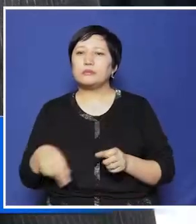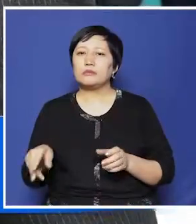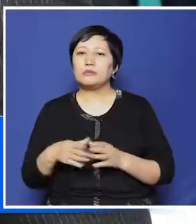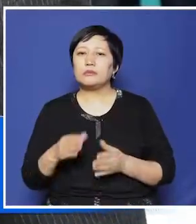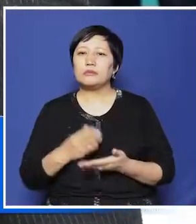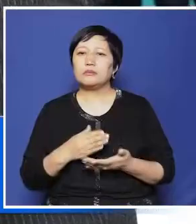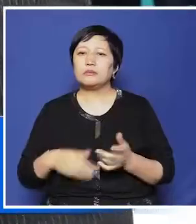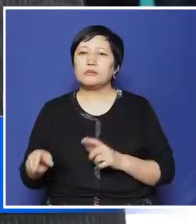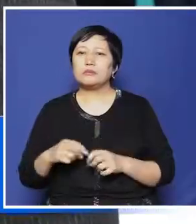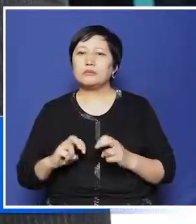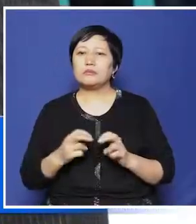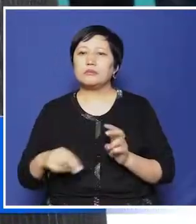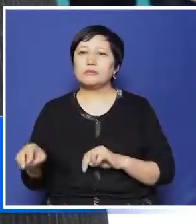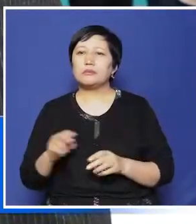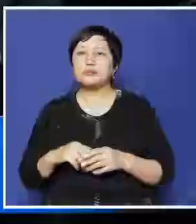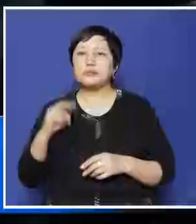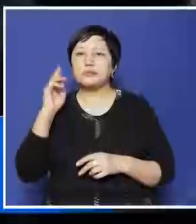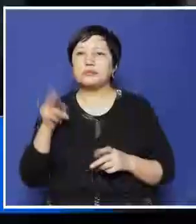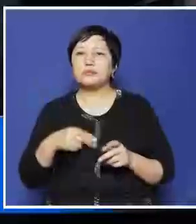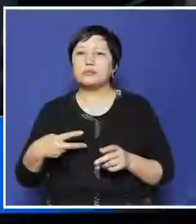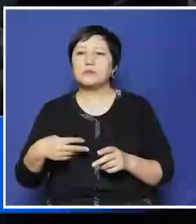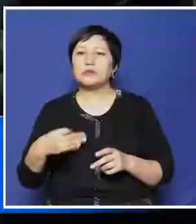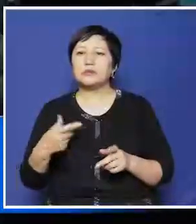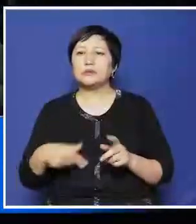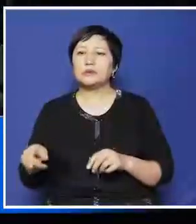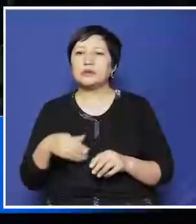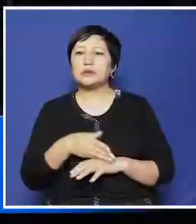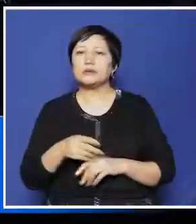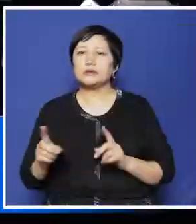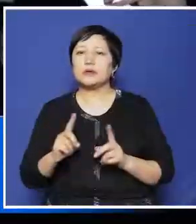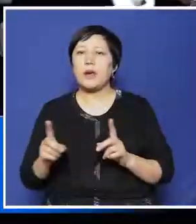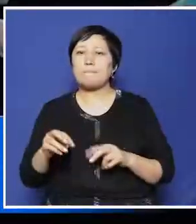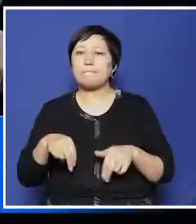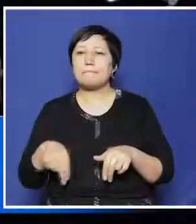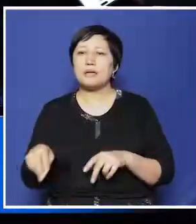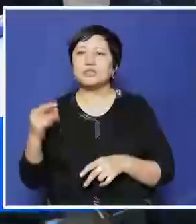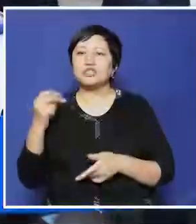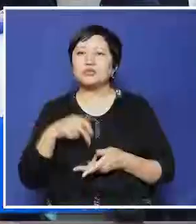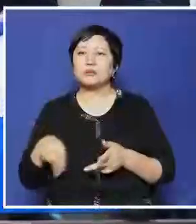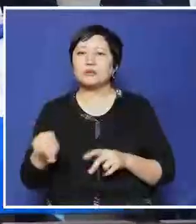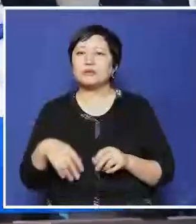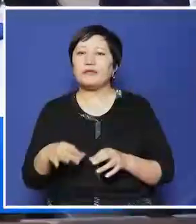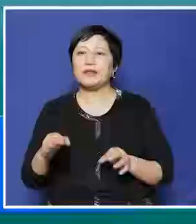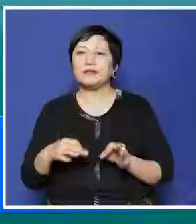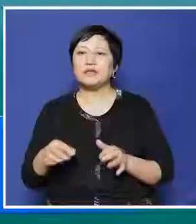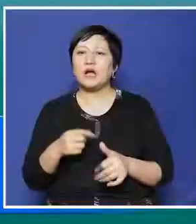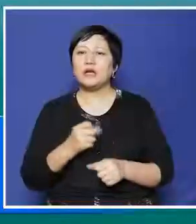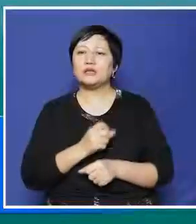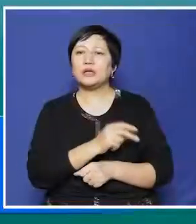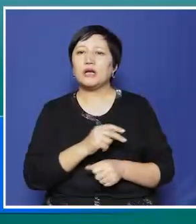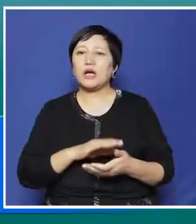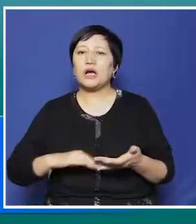барынша мүмкіндік туына себеп жасасақ деген ойдамыз. 25-ші съезге қатысқан партияның Шымкент қаласы бойынша филиалының